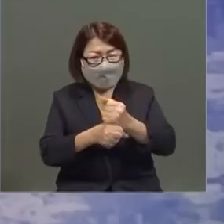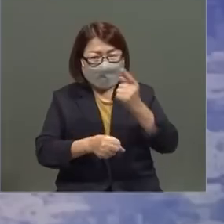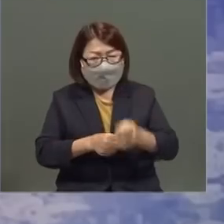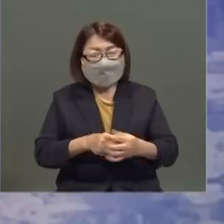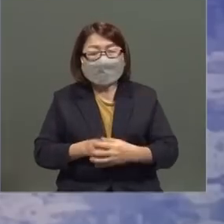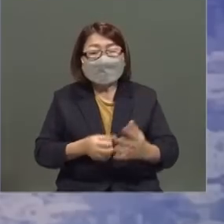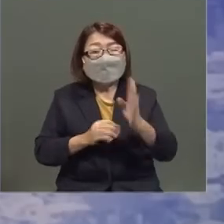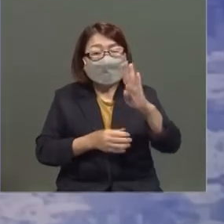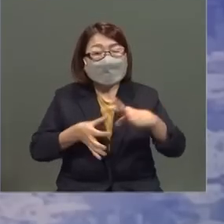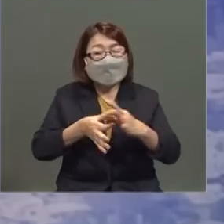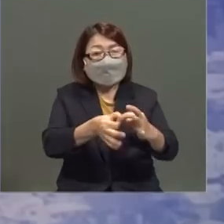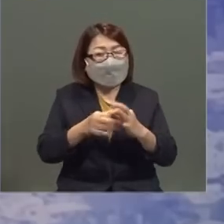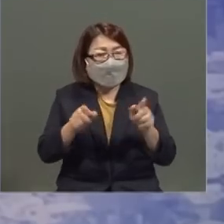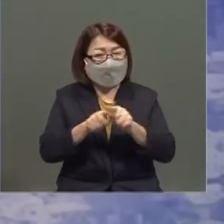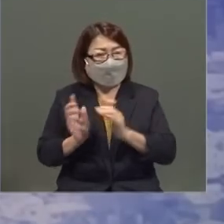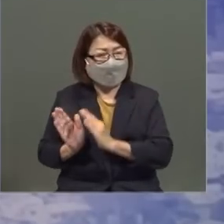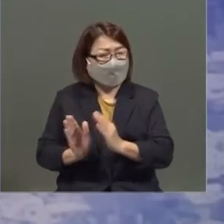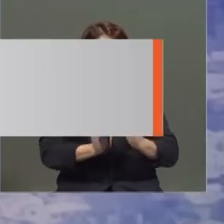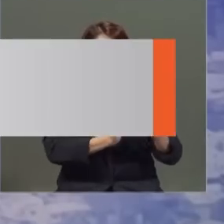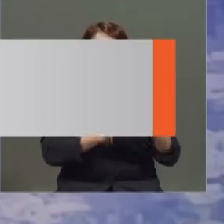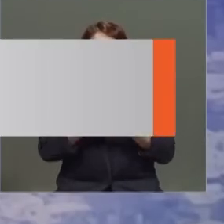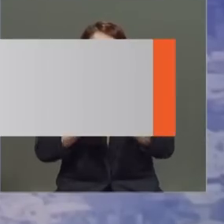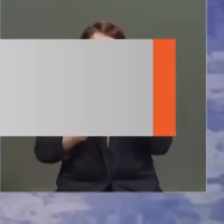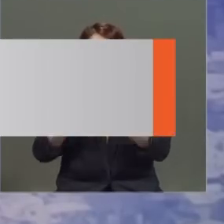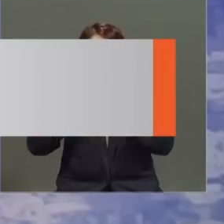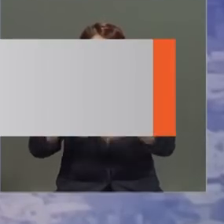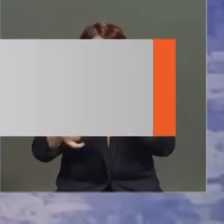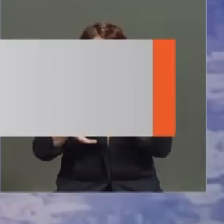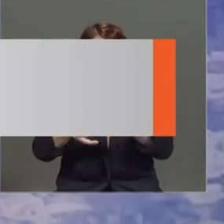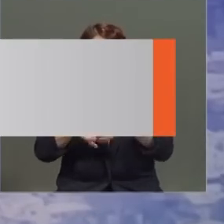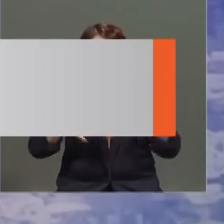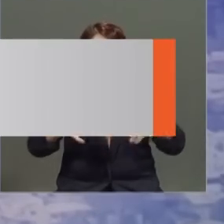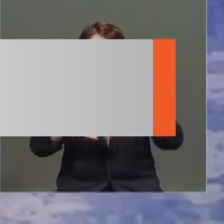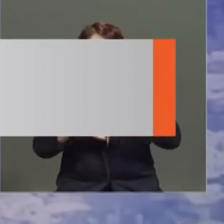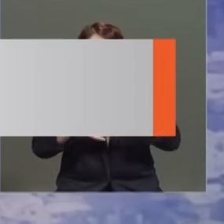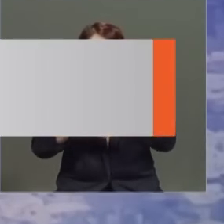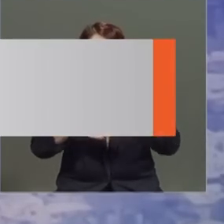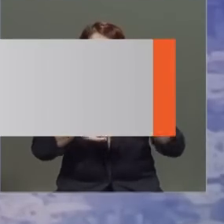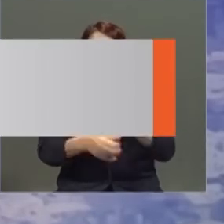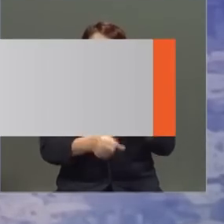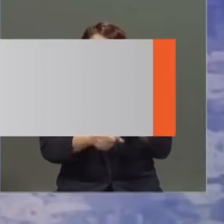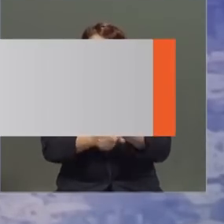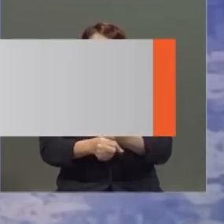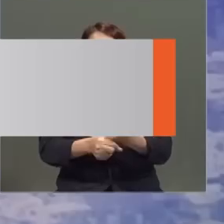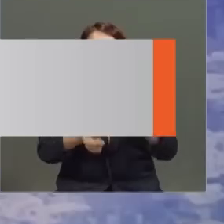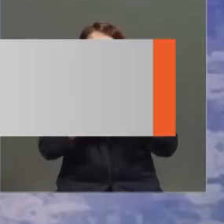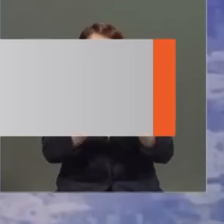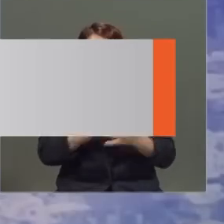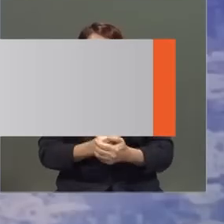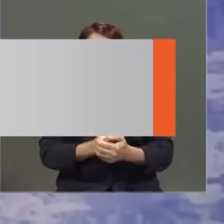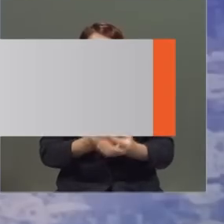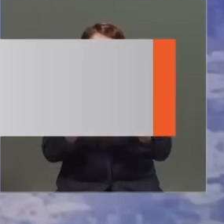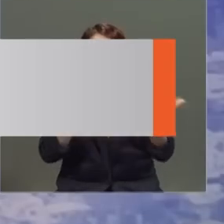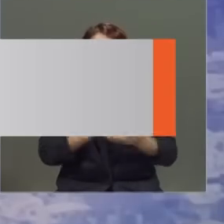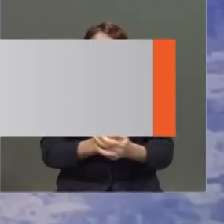เพราะว่าอยากให้ทุกท่านเห็นว่าเมื่อโรงงานหนึ่งเกิดการติดเชื้อแม้จะเป็นการผลิตชิ้นส่วนอิเล็กทรอนิกส์เล็กๆเ